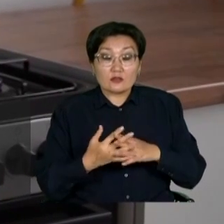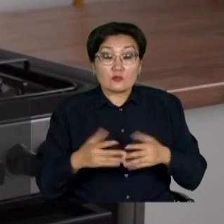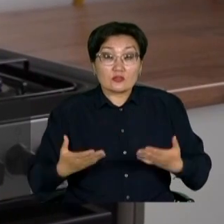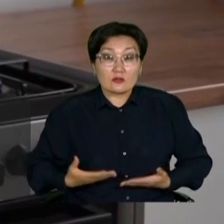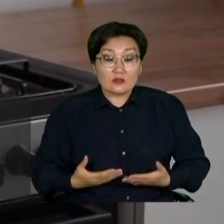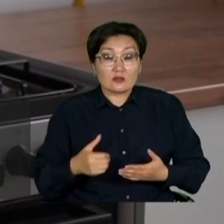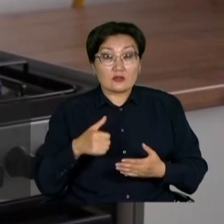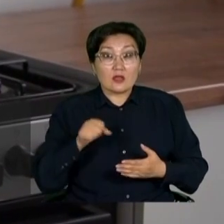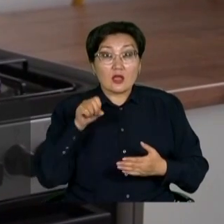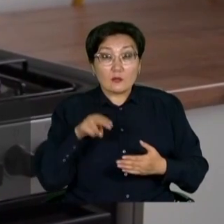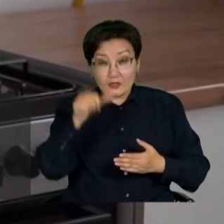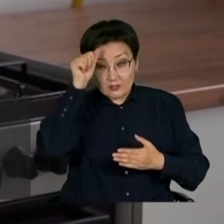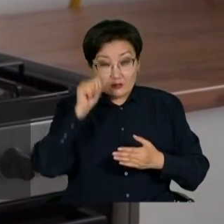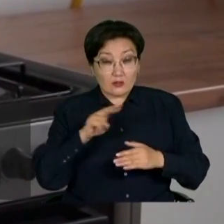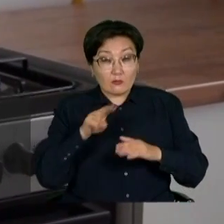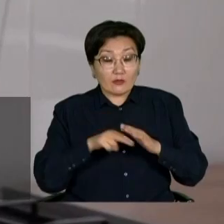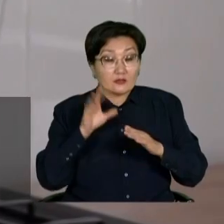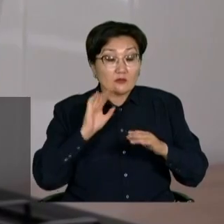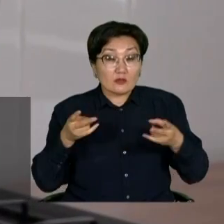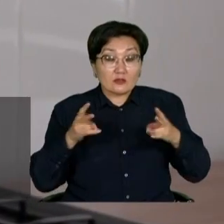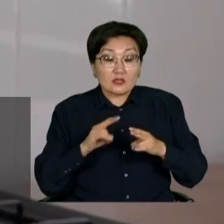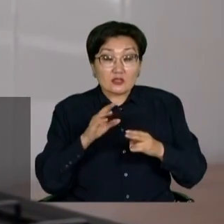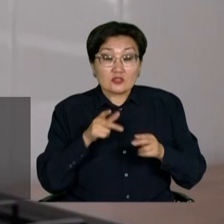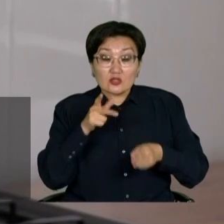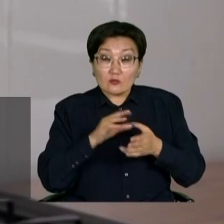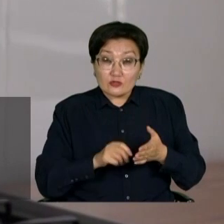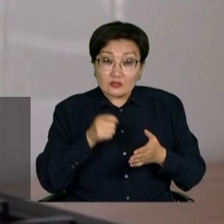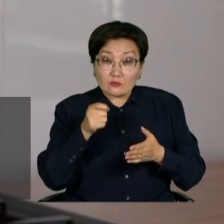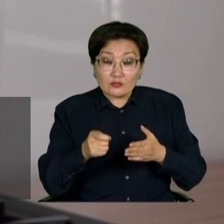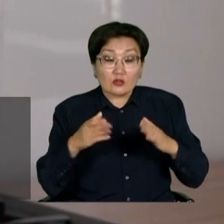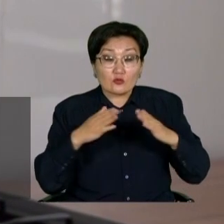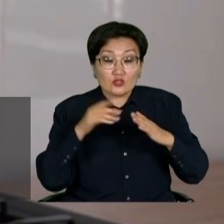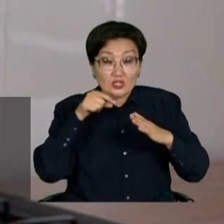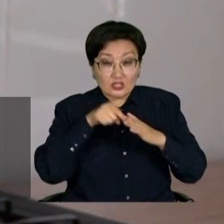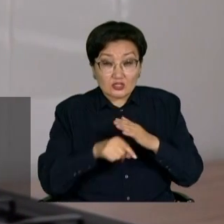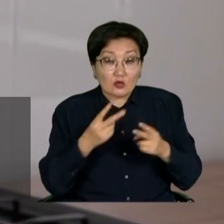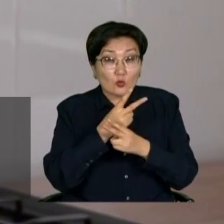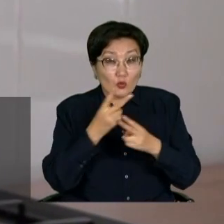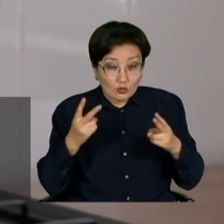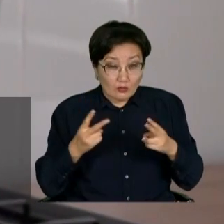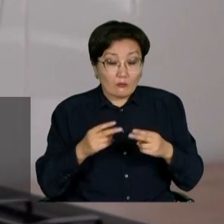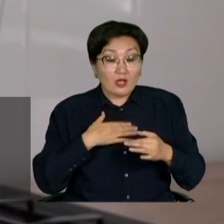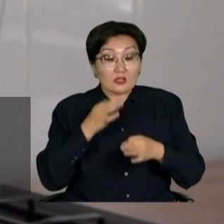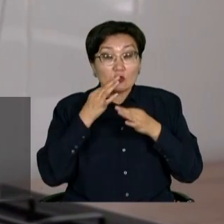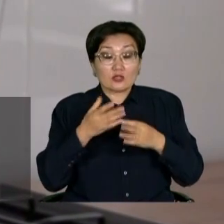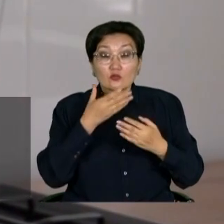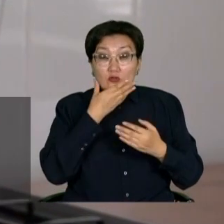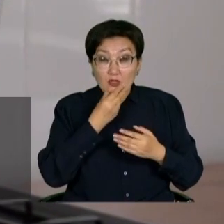кеткеннен арыз тастадым. Үйдің іші енді көңілімнен шықты. Жаңа бәрін аралап көрдім. Әдемі